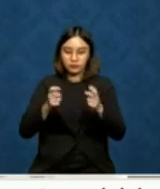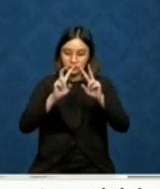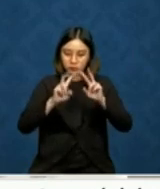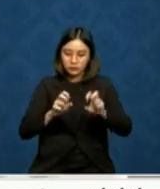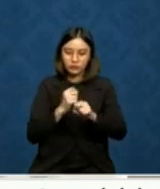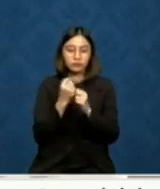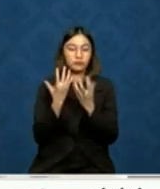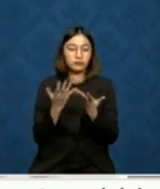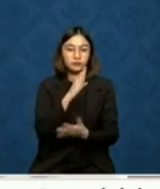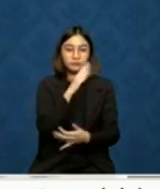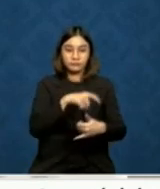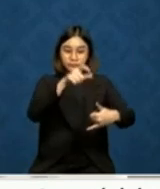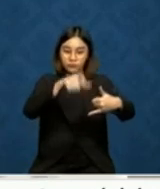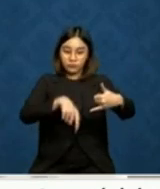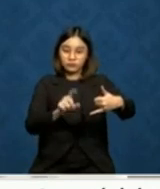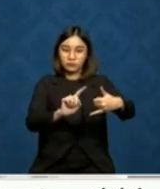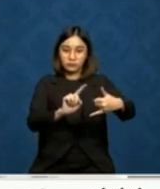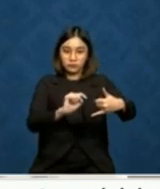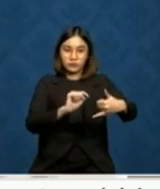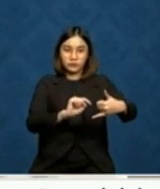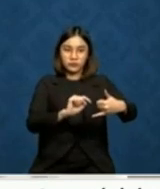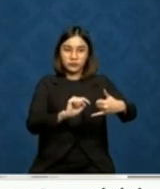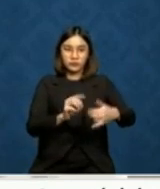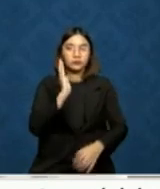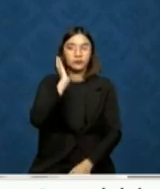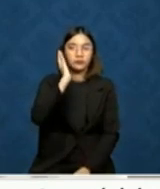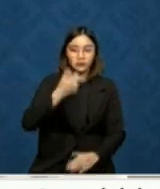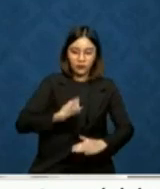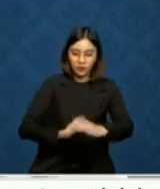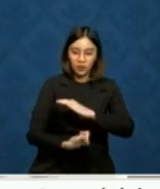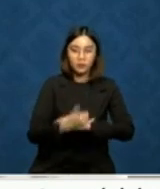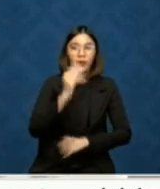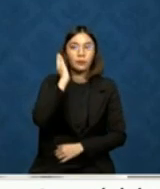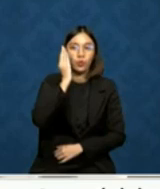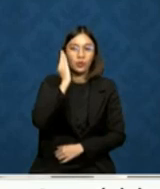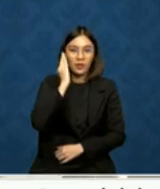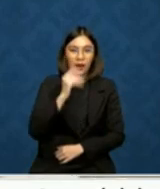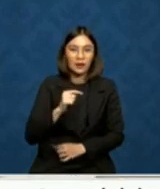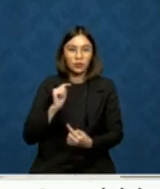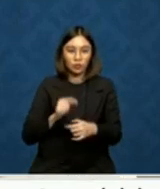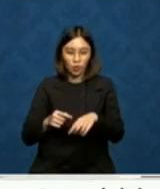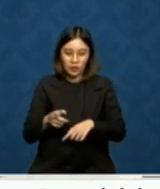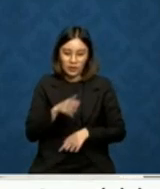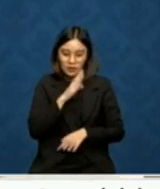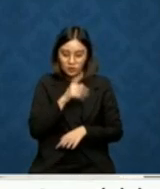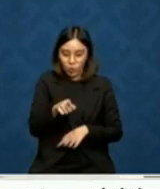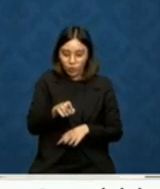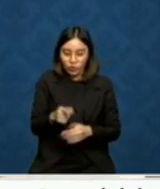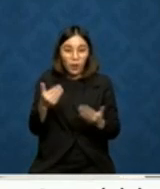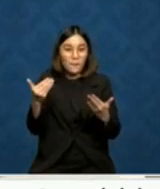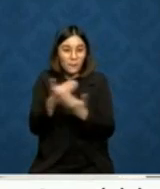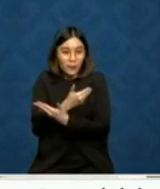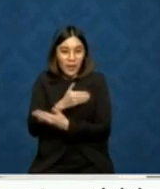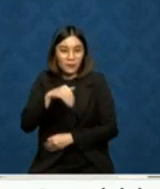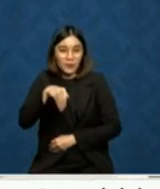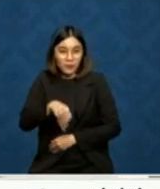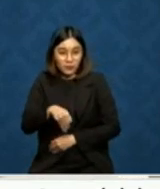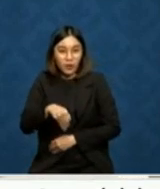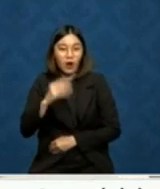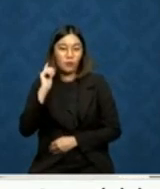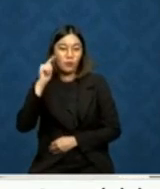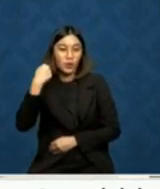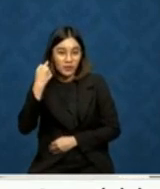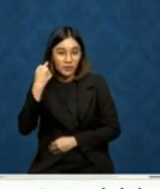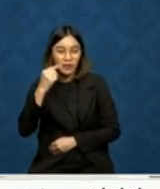างไรหากบุคคลดังกล่าวนั้นเป็นเพศชายกำเนิดและมีการเปลี่ยนแปลงอวัยวะเพศเป็นเพศหญิงหากเขาเ